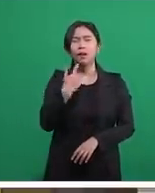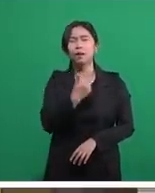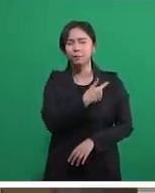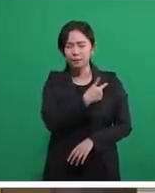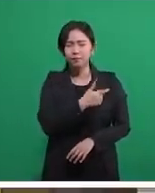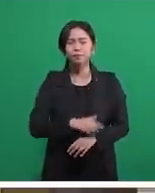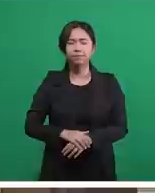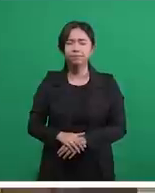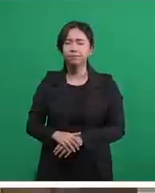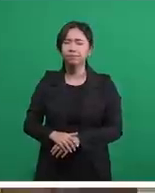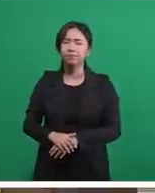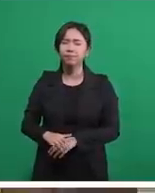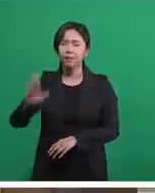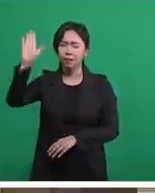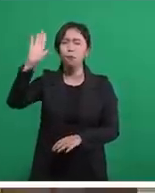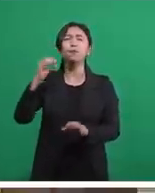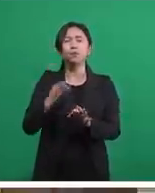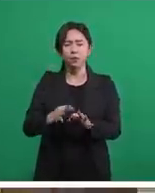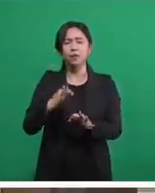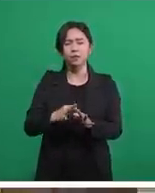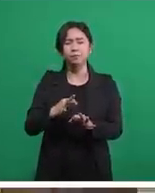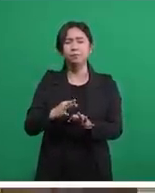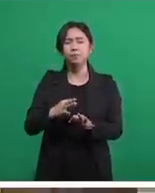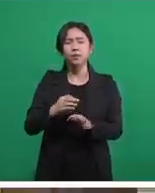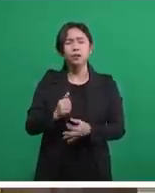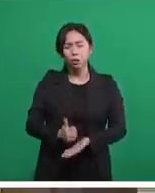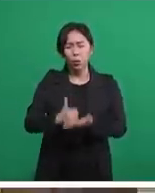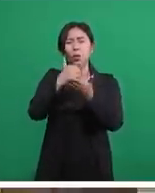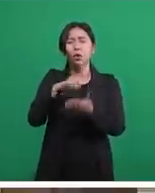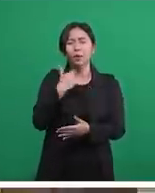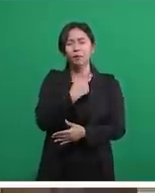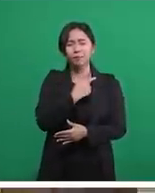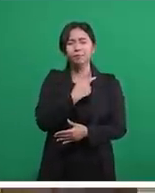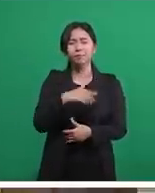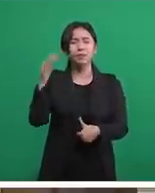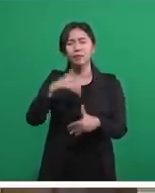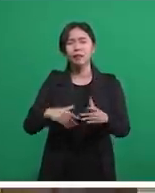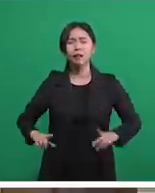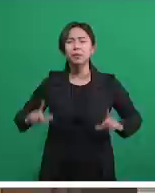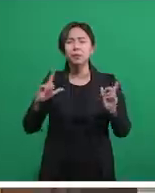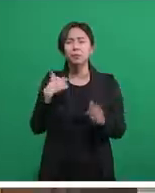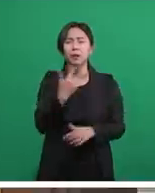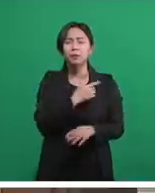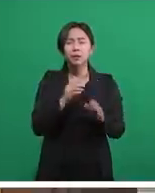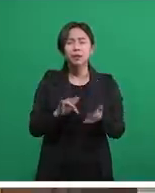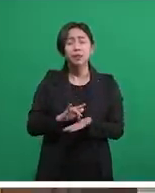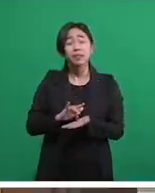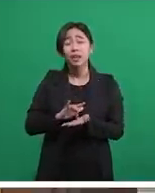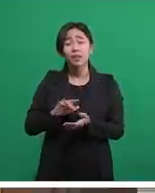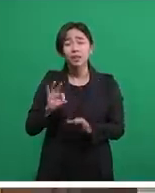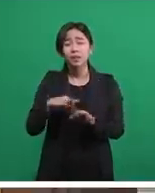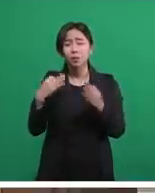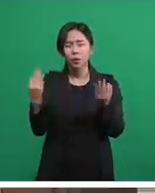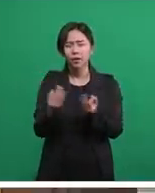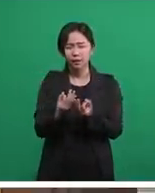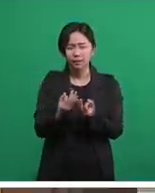dalam hidup kami, tolong kami, betapapun dalam kehidupan kami di tengah-tengah keluarga,